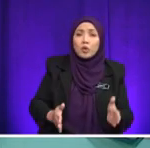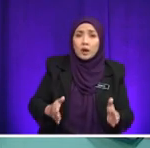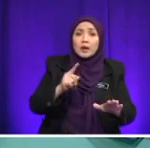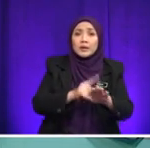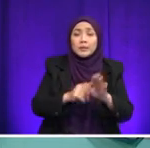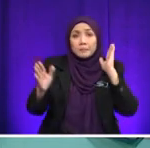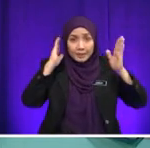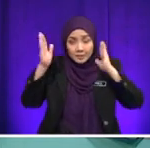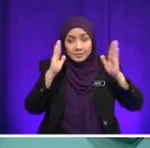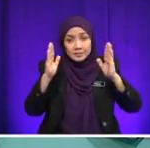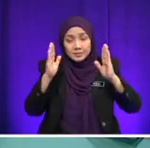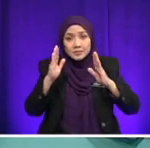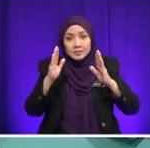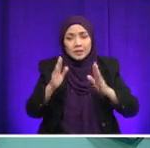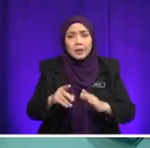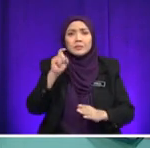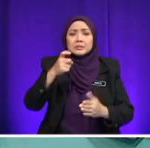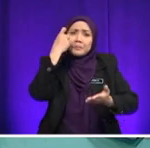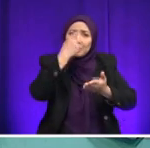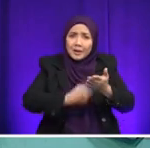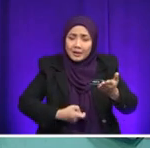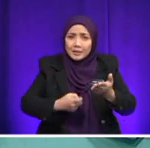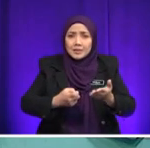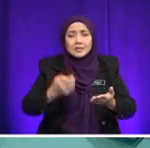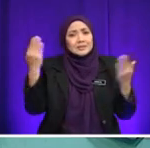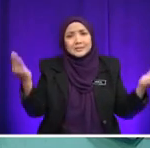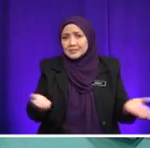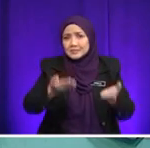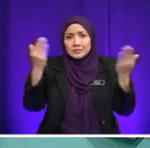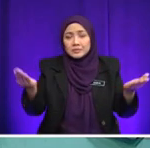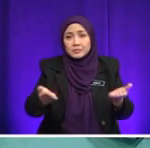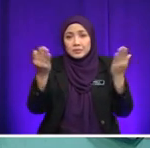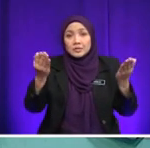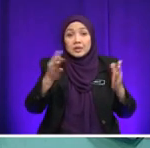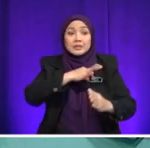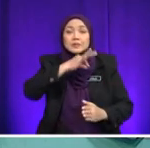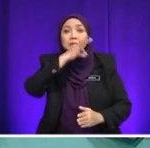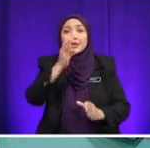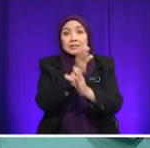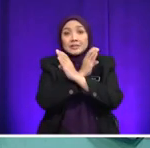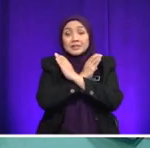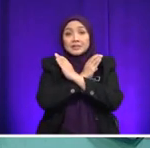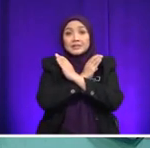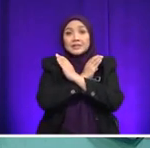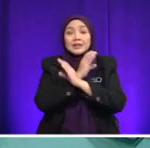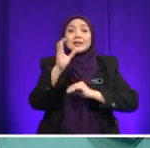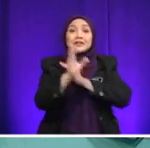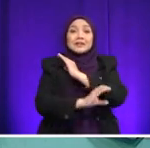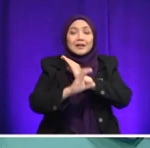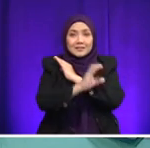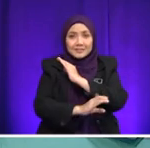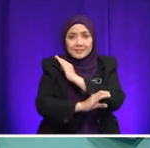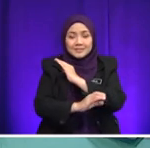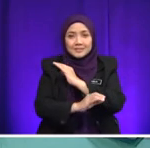dan juga kita ini mesti memupuk Semangat cinta negara dan mempertahankan daripada sebaran bentuk ancaman Oke jadi